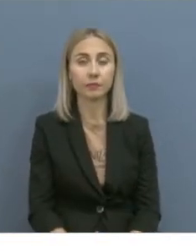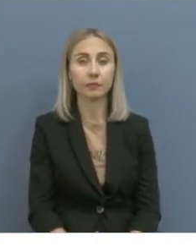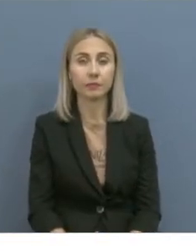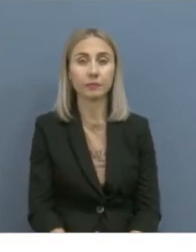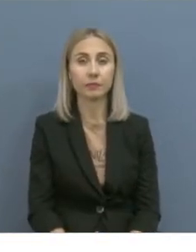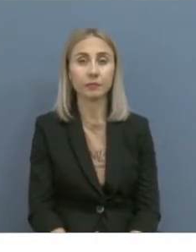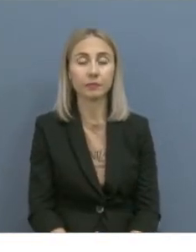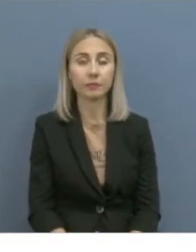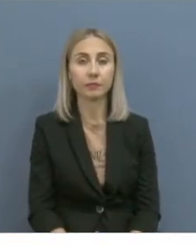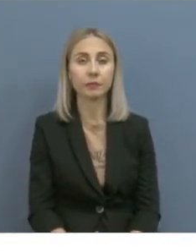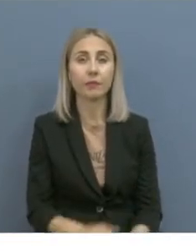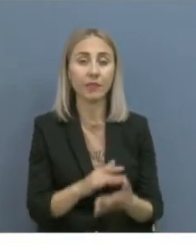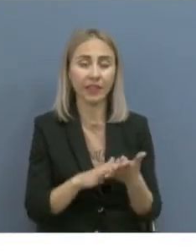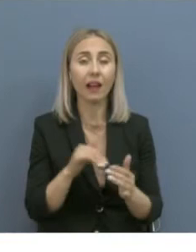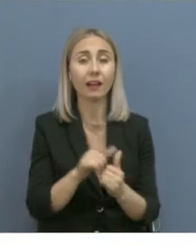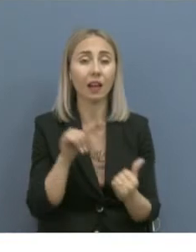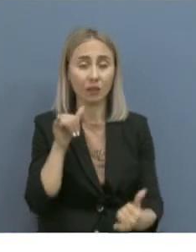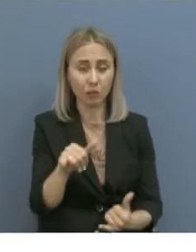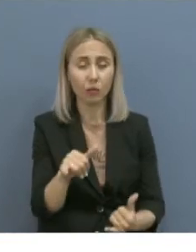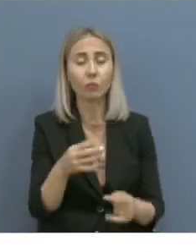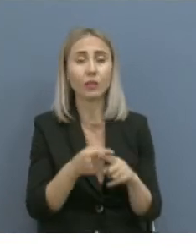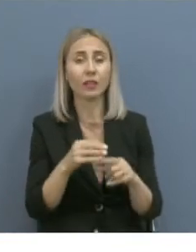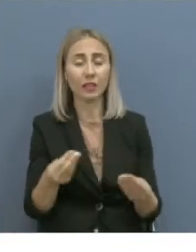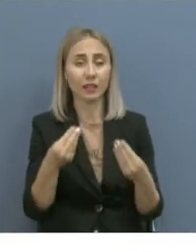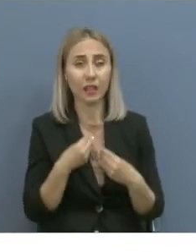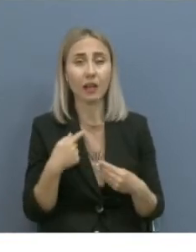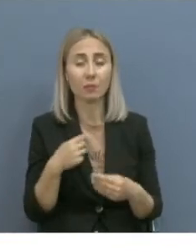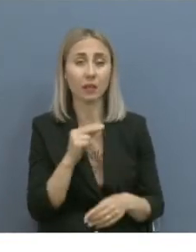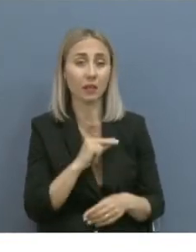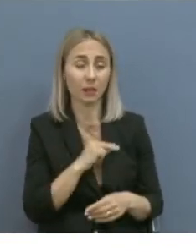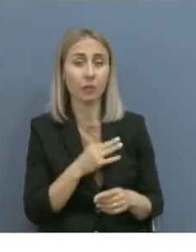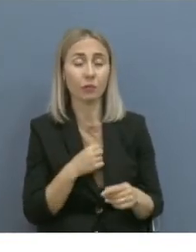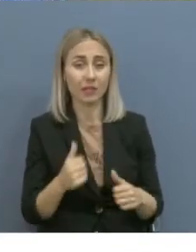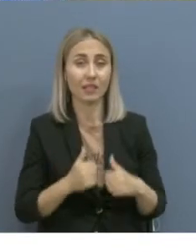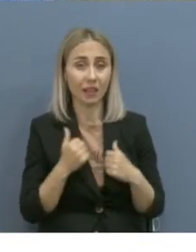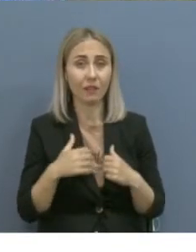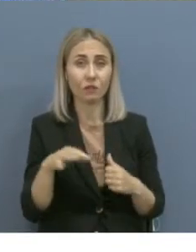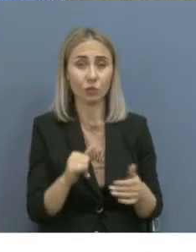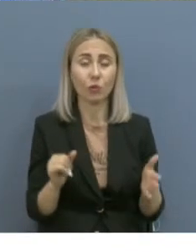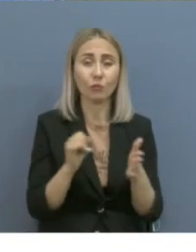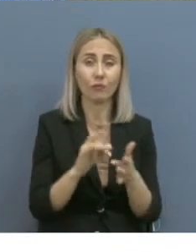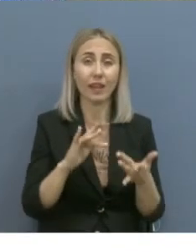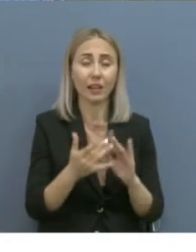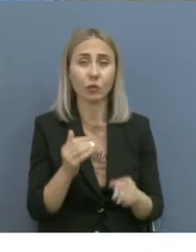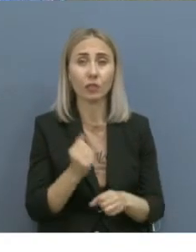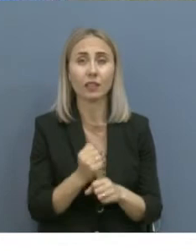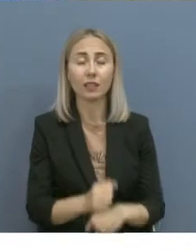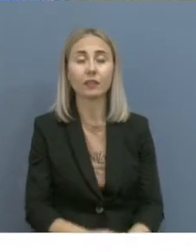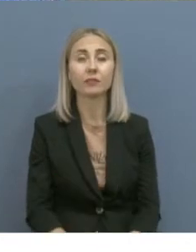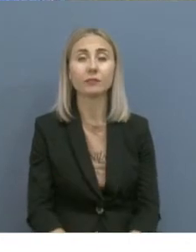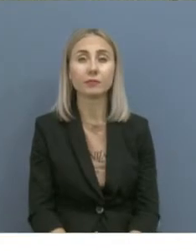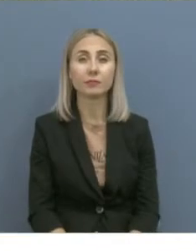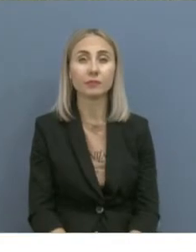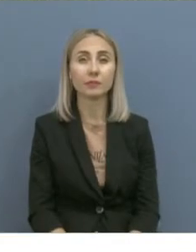компьютер, 21 сканер, әр архивке арнайы жабдықтар сатып алу жоспарлануда. ұлттық архив қоры жыл